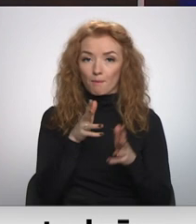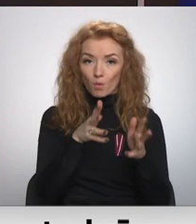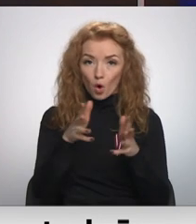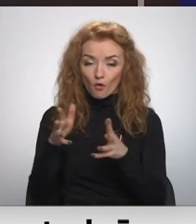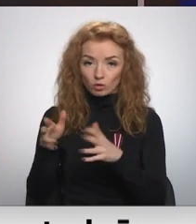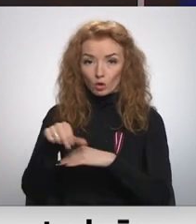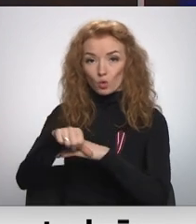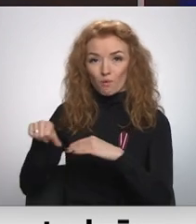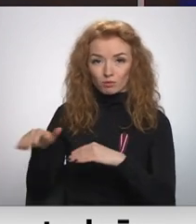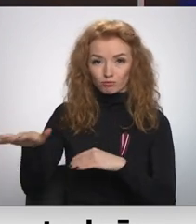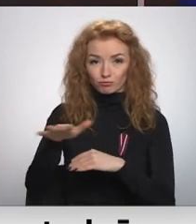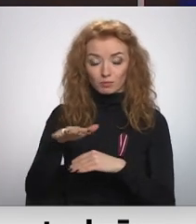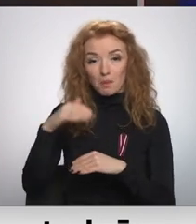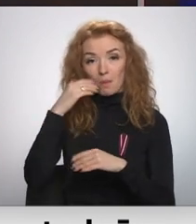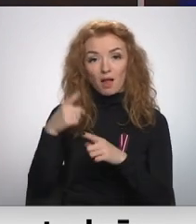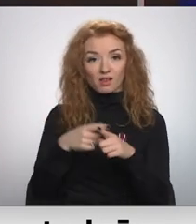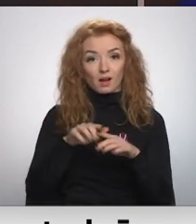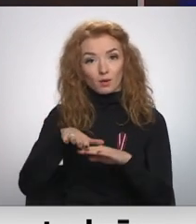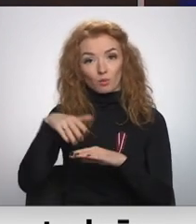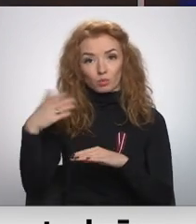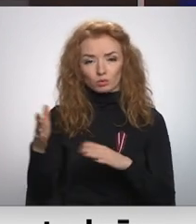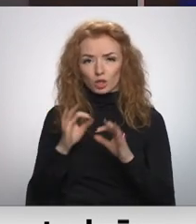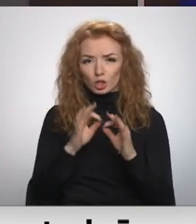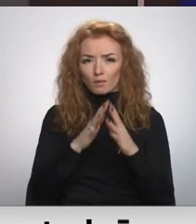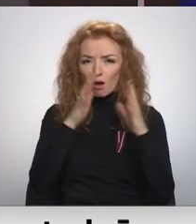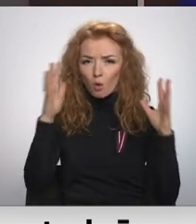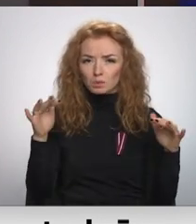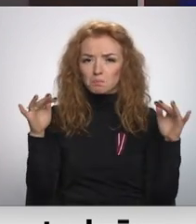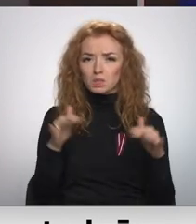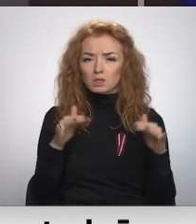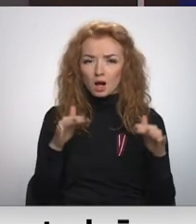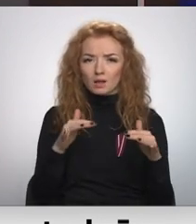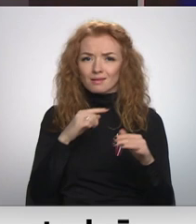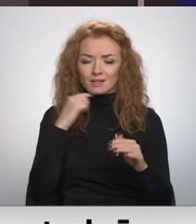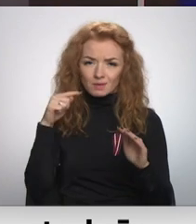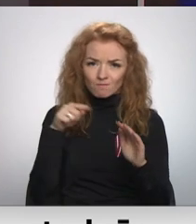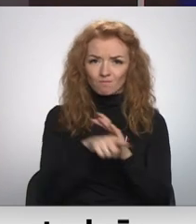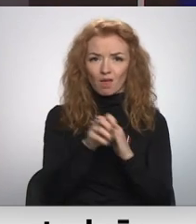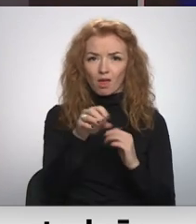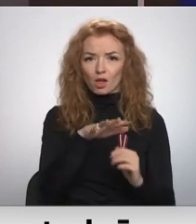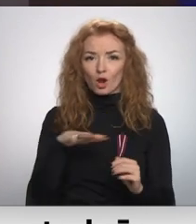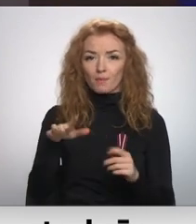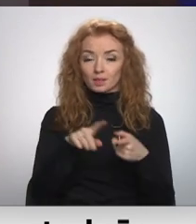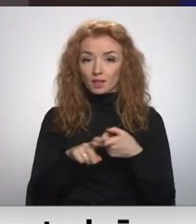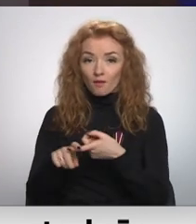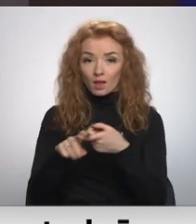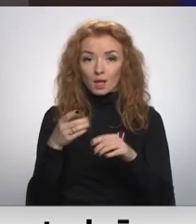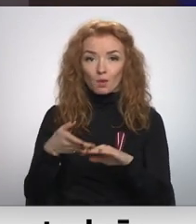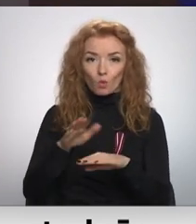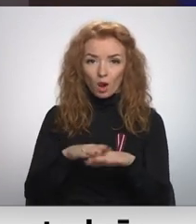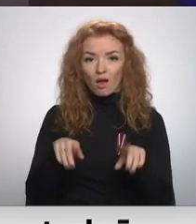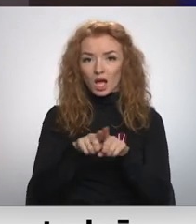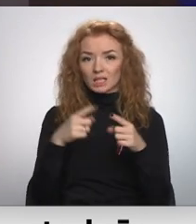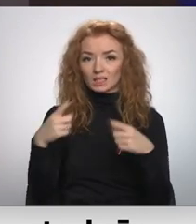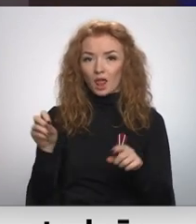robežas, kur Baltkrievijas pusē turpina pulcēties liels skaits migrantu, kuri grib iekļūt Eiropas Savienības teritorijā. Polija un citas